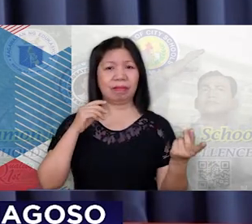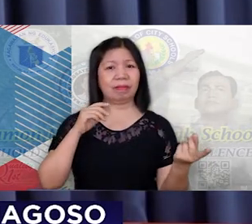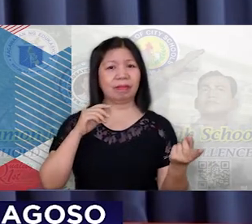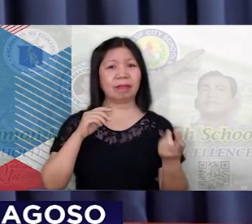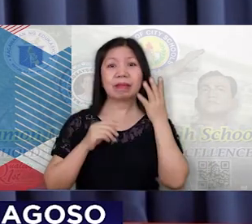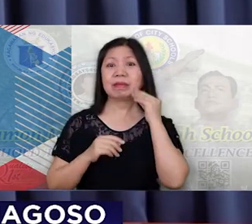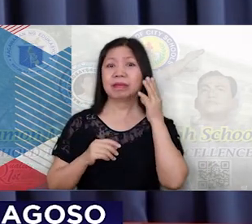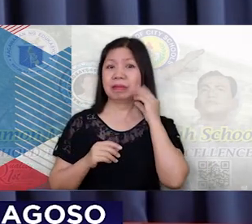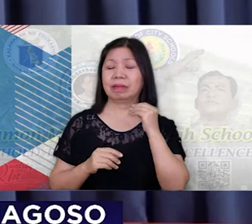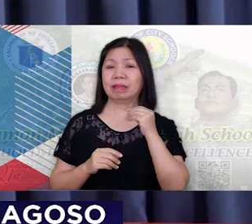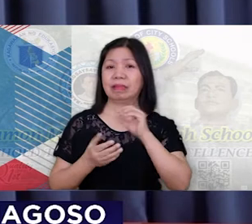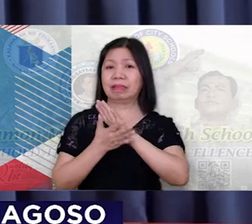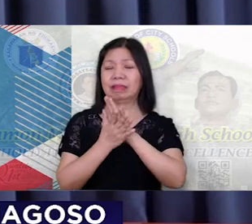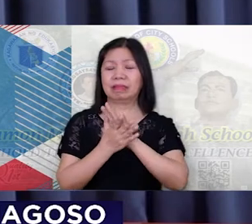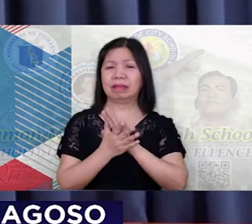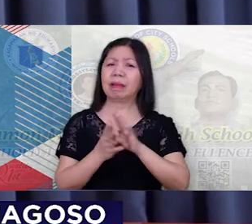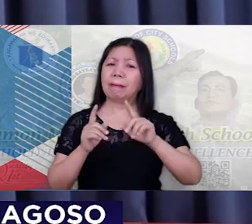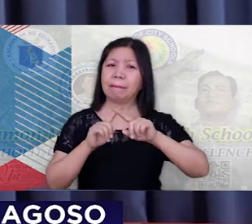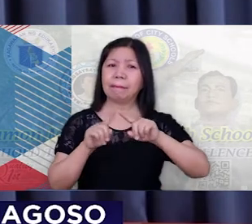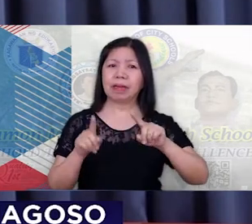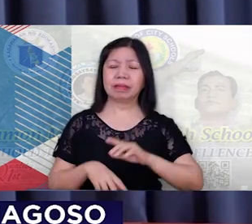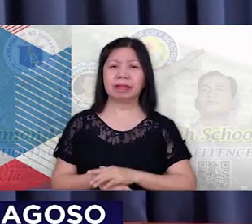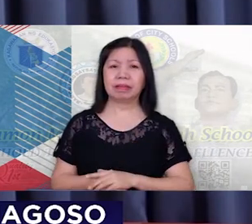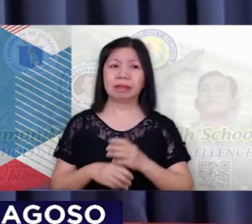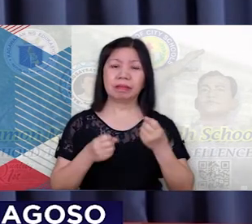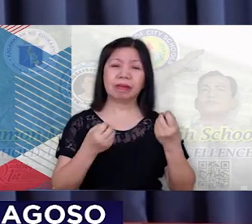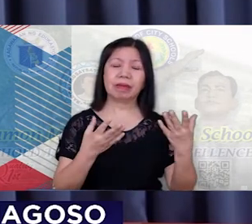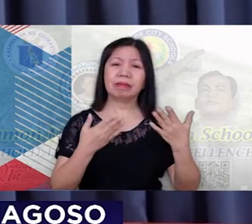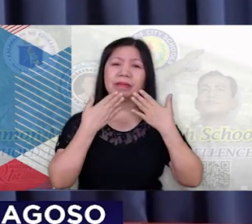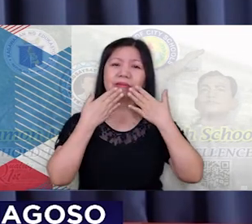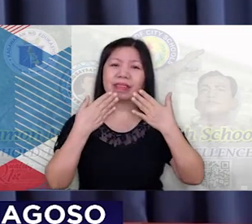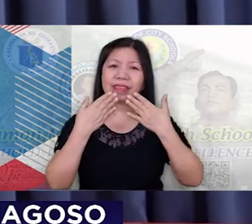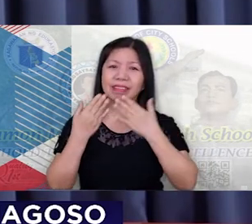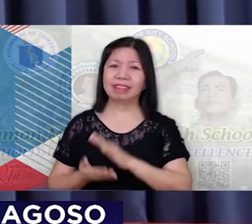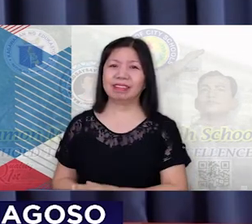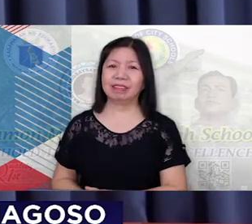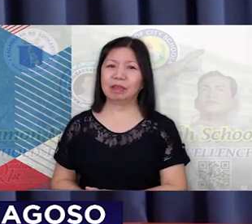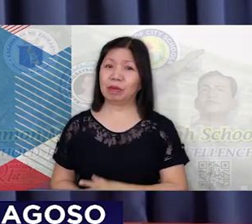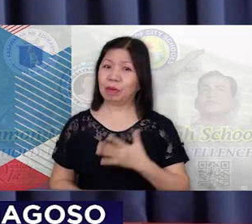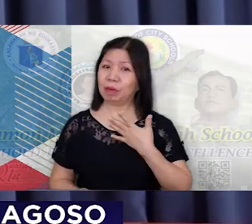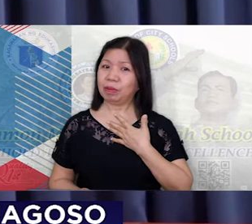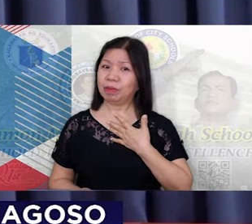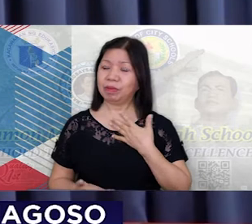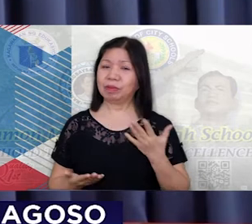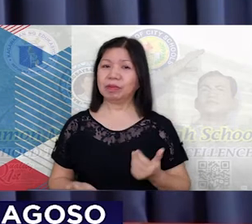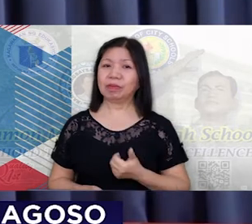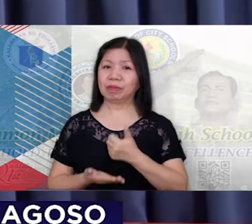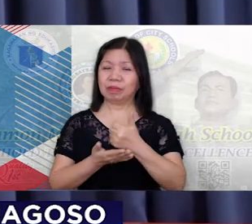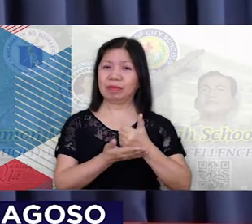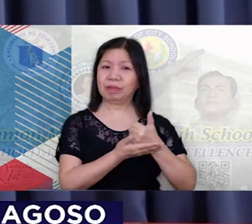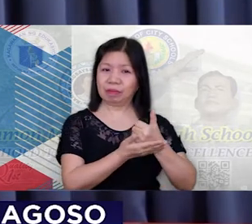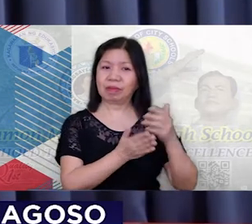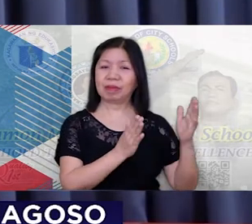ng pandemyang ito. Ngunit, maraming salamat po sa inyong mga inisyatibo mula